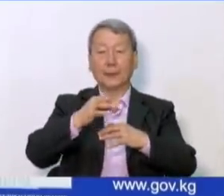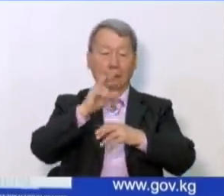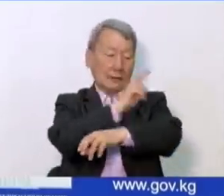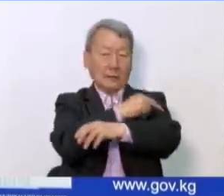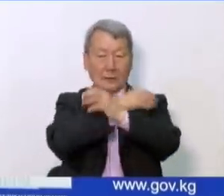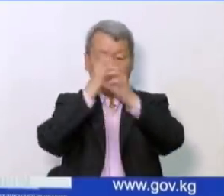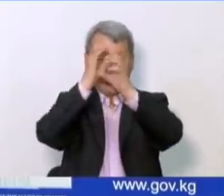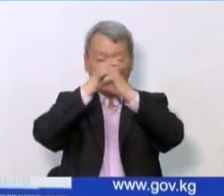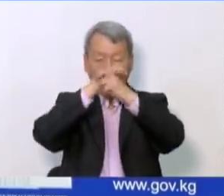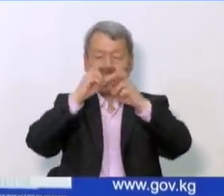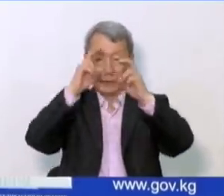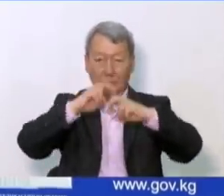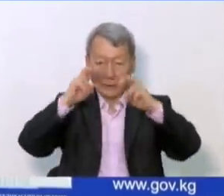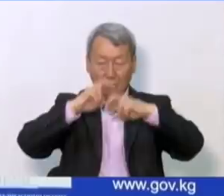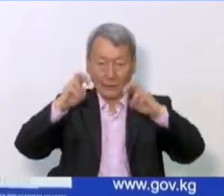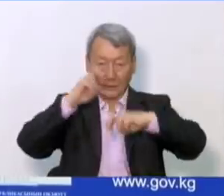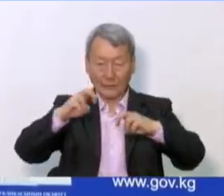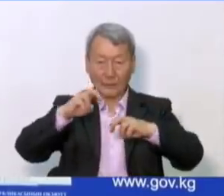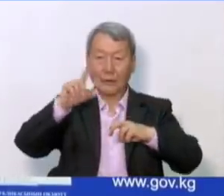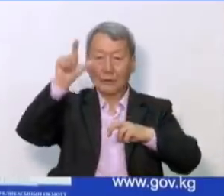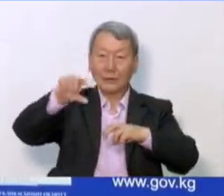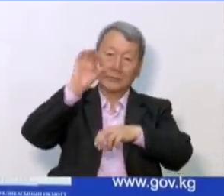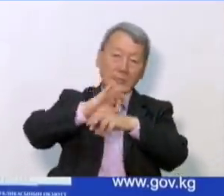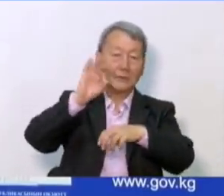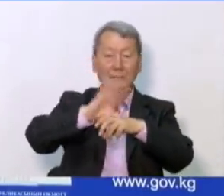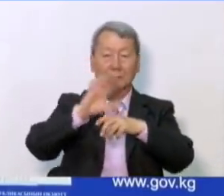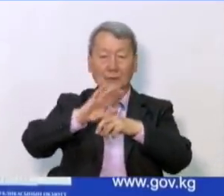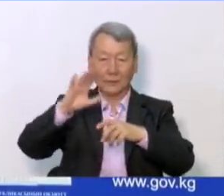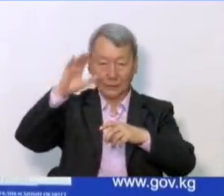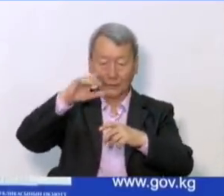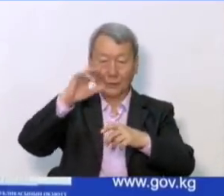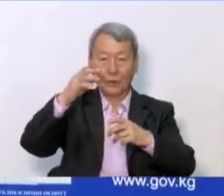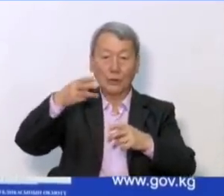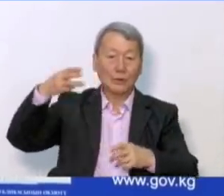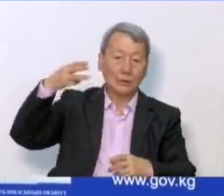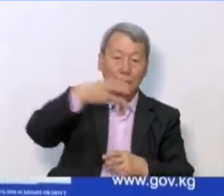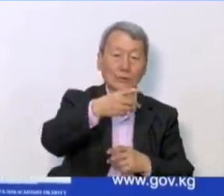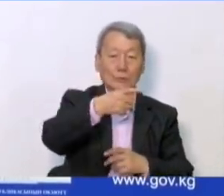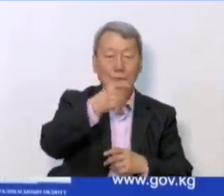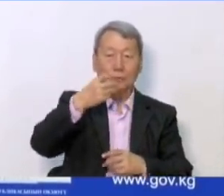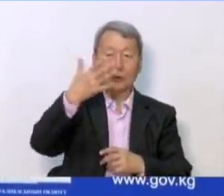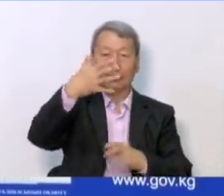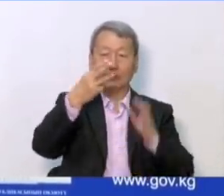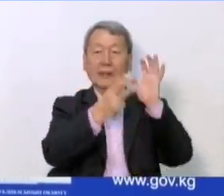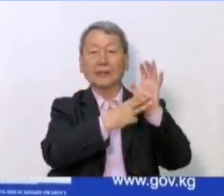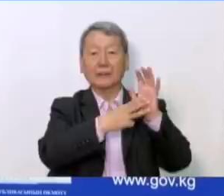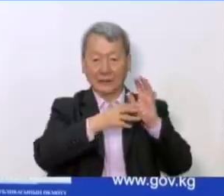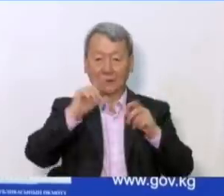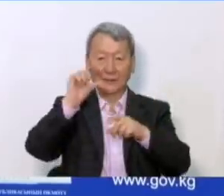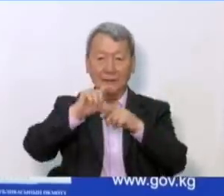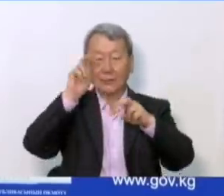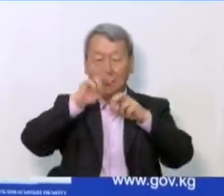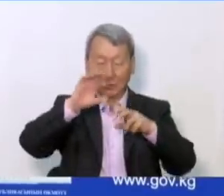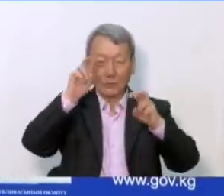лабораториялық тест тастықтолар жүргізіліп жатады. Өткен суткада 3158 лабораториялық